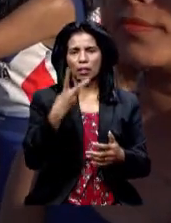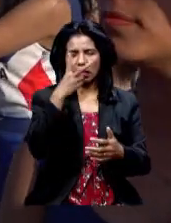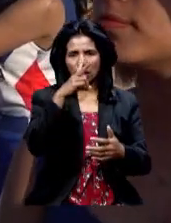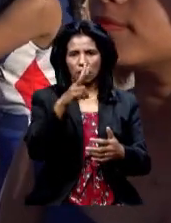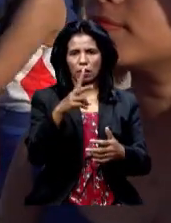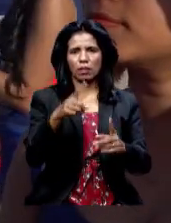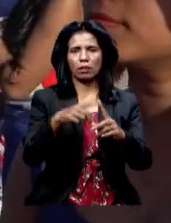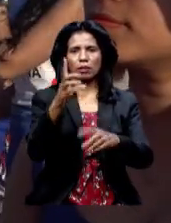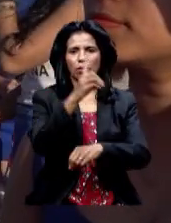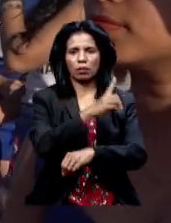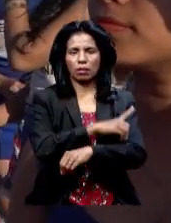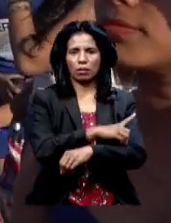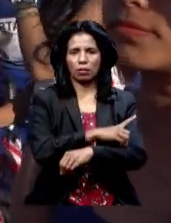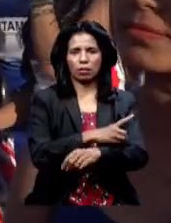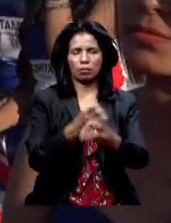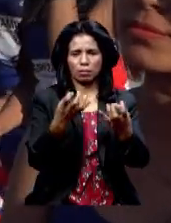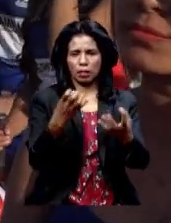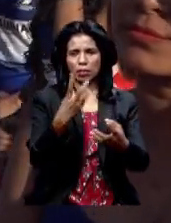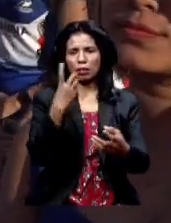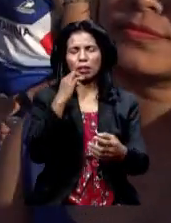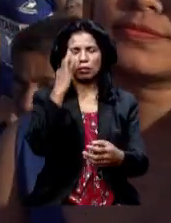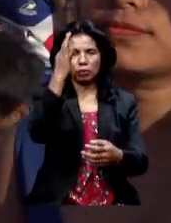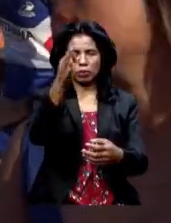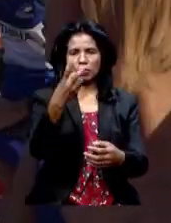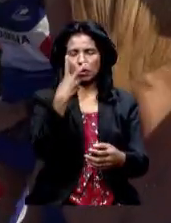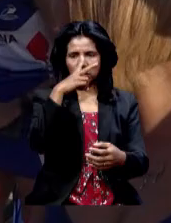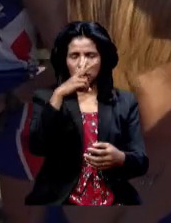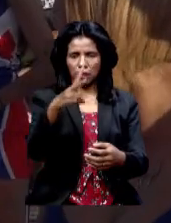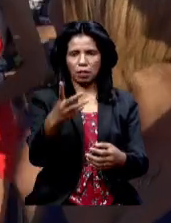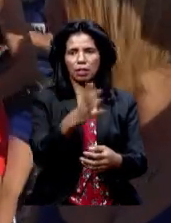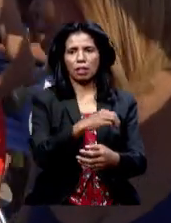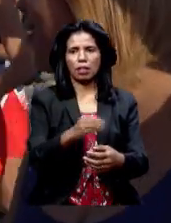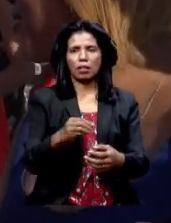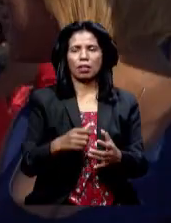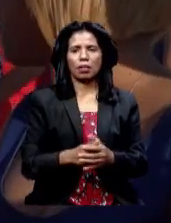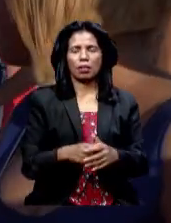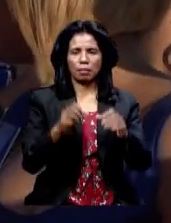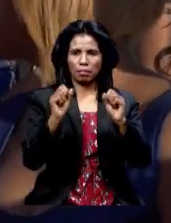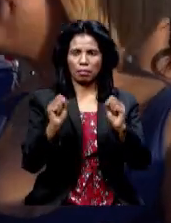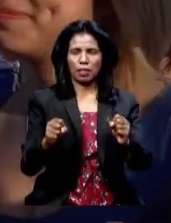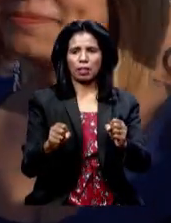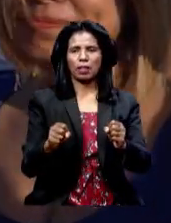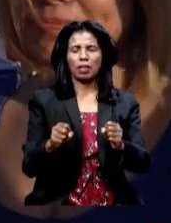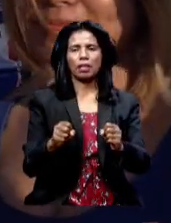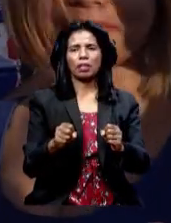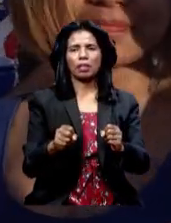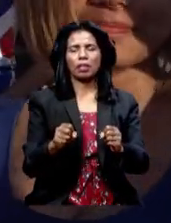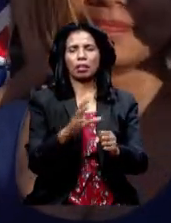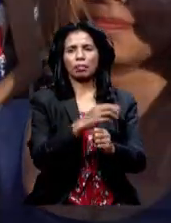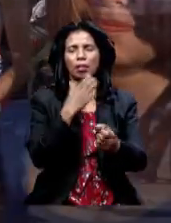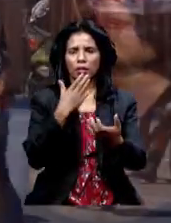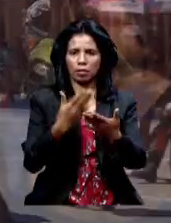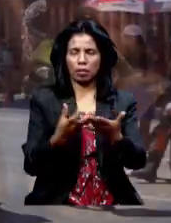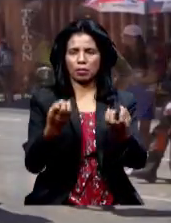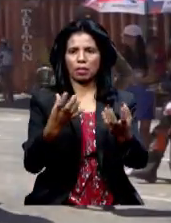ini luar biasa dan besok kita akan masuk di final. Kami yakin bahwa akan lebih seru lagi